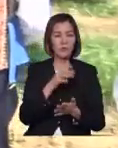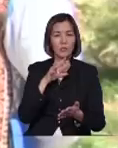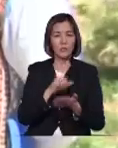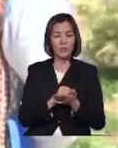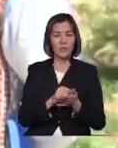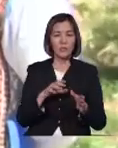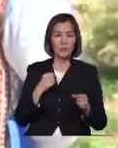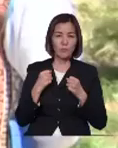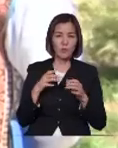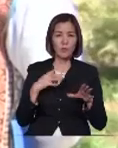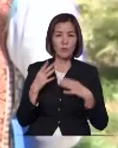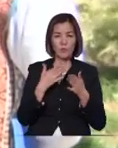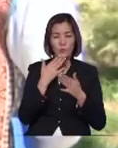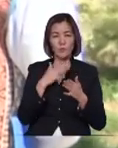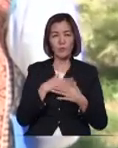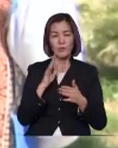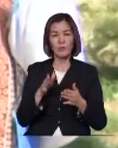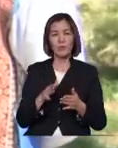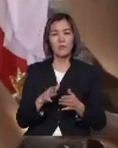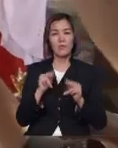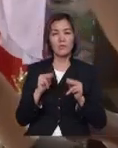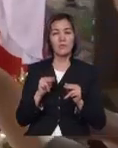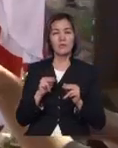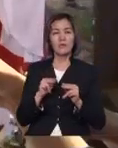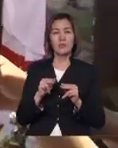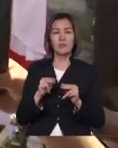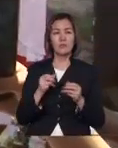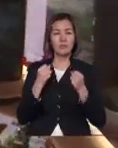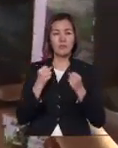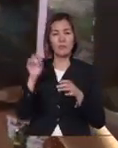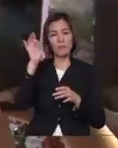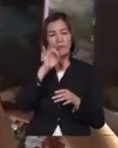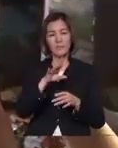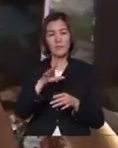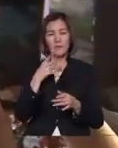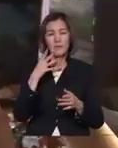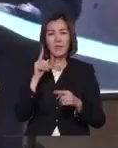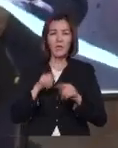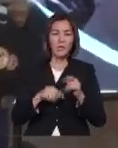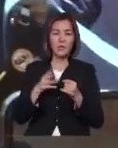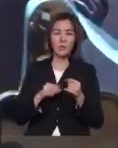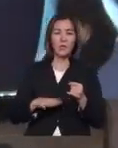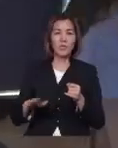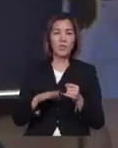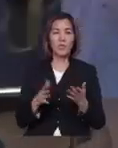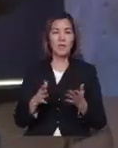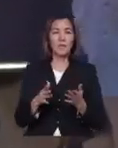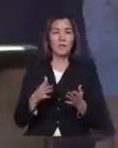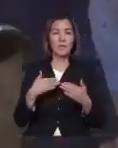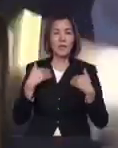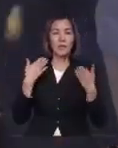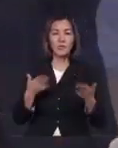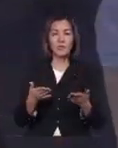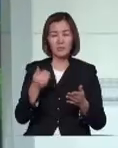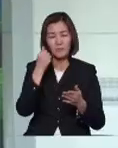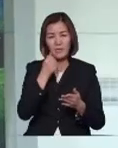любимое занятие. А лучшие из них станут в будущем настоящими звездами спорта и прославят родной край. Обращаясь к землякам, Несип Джунспайлы выразил